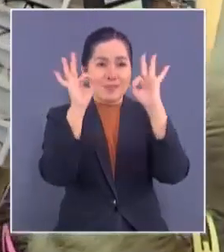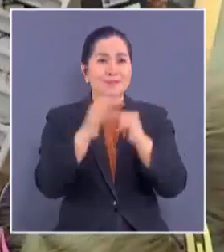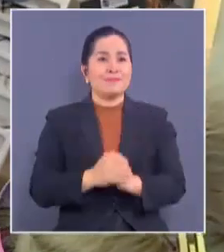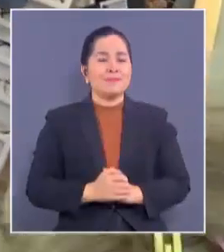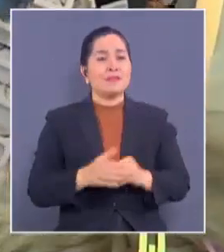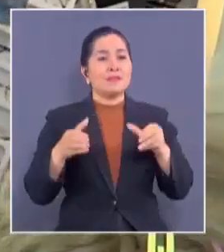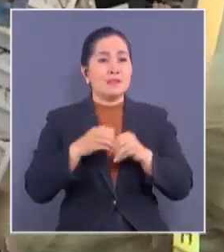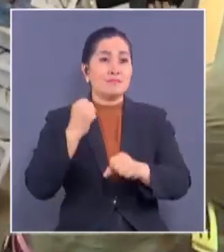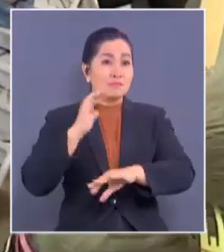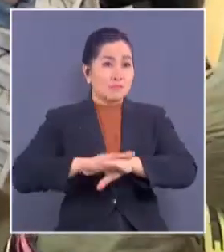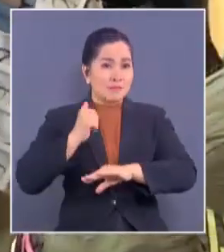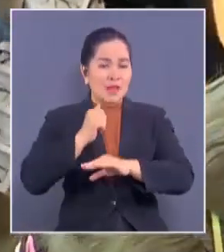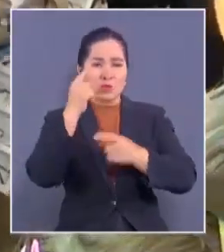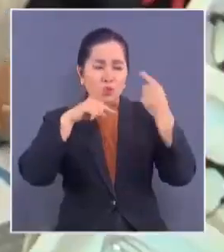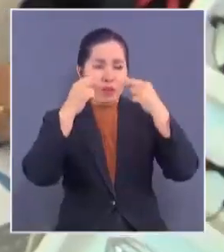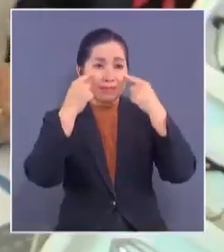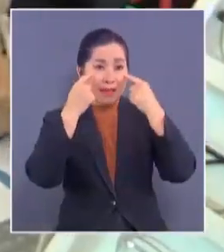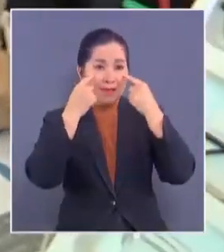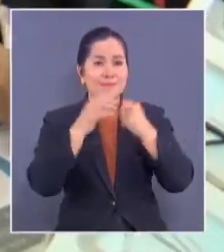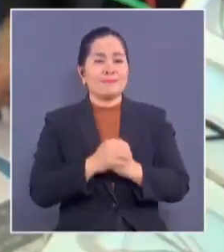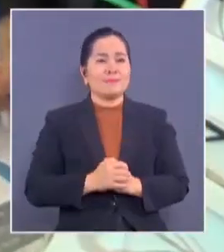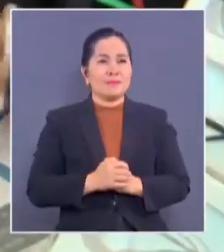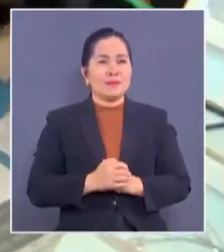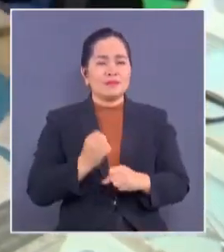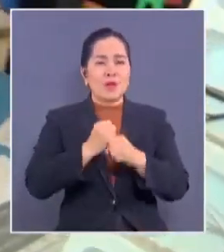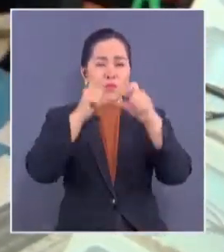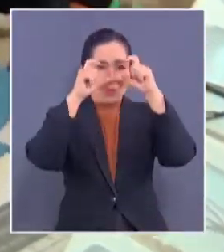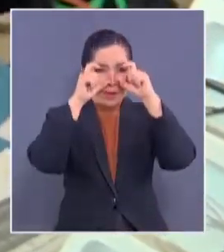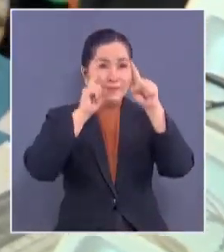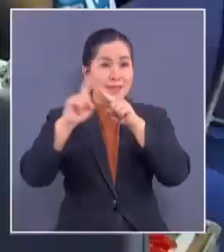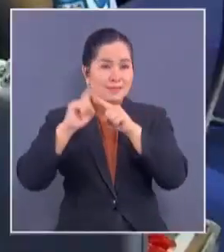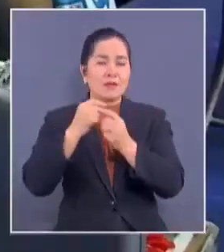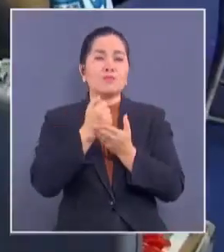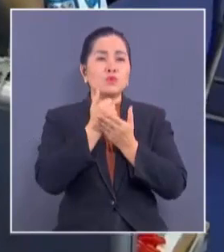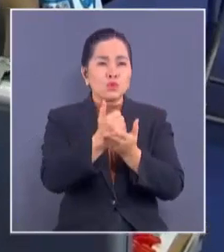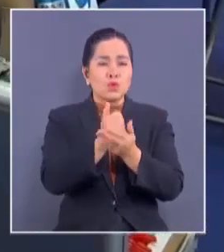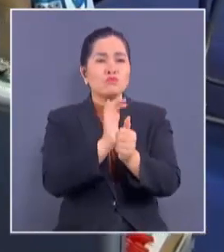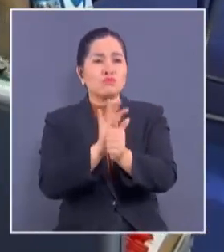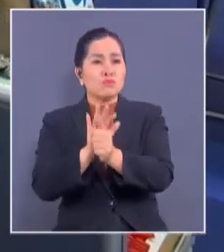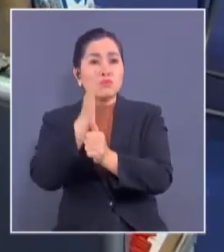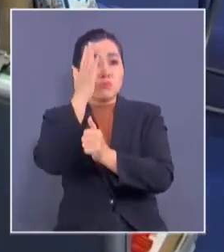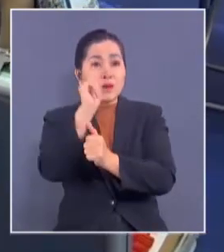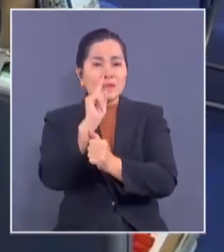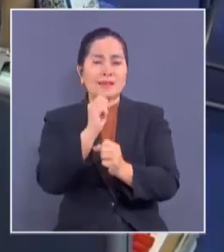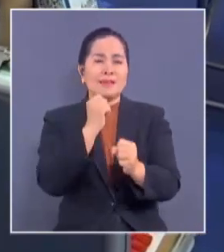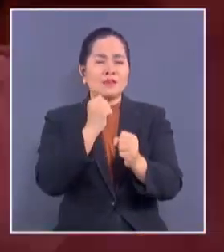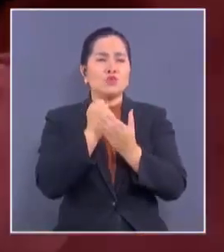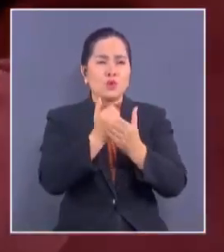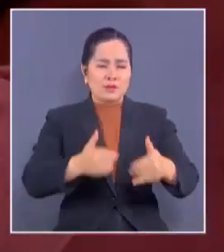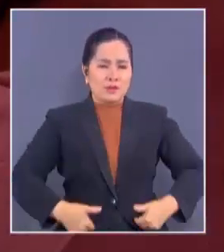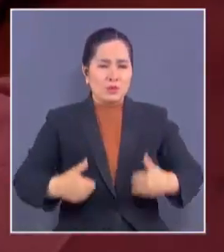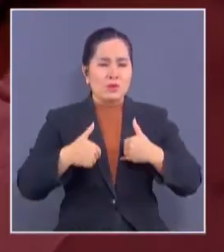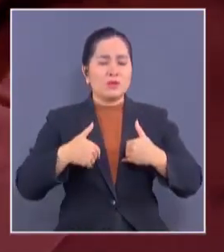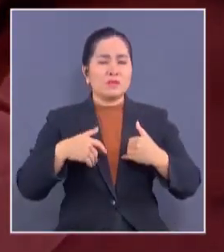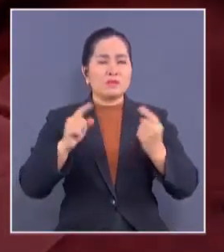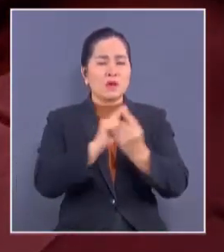โดยทีมผู้เชี่ยวชาญในการตรวจวัดสายตาและประกอบแว่นจากห้างแว่นท็อปเจริญเพื่อนำไปสู่การดำเนินชีวิตได้อย่างปก